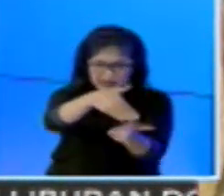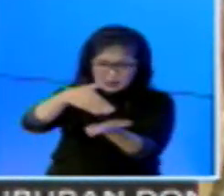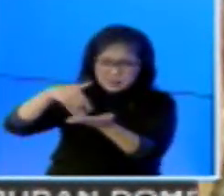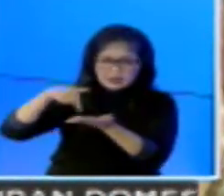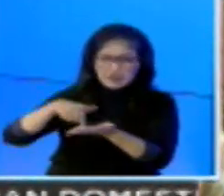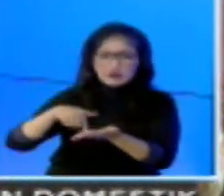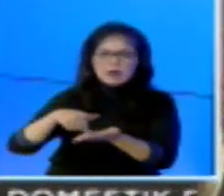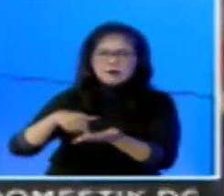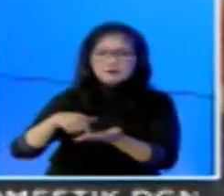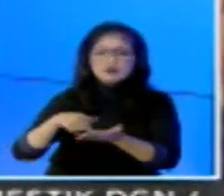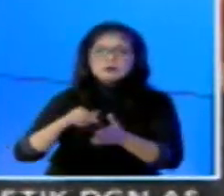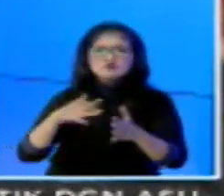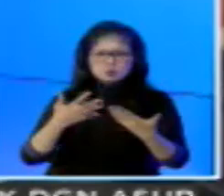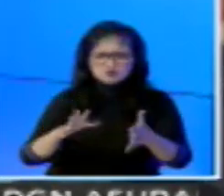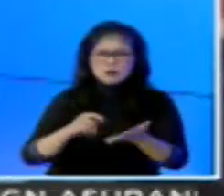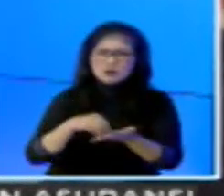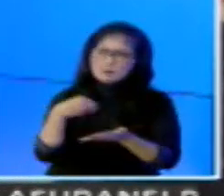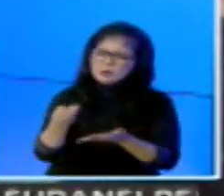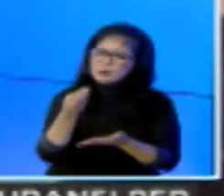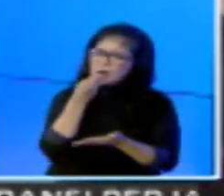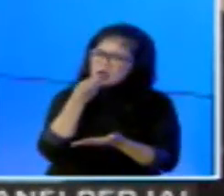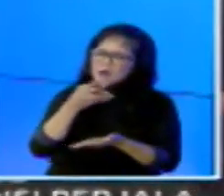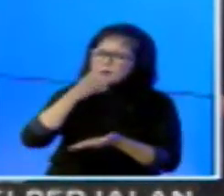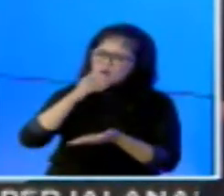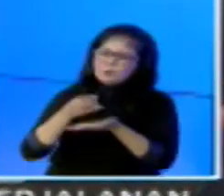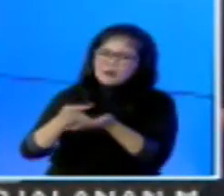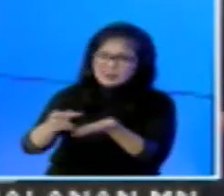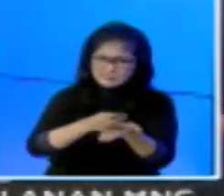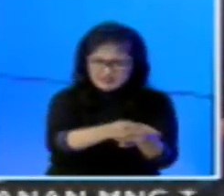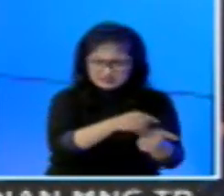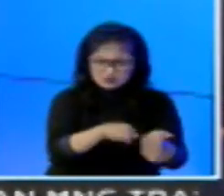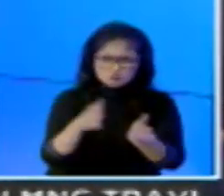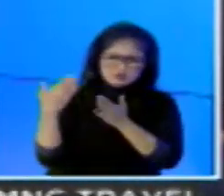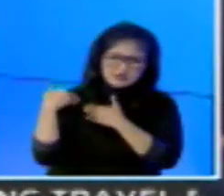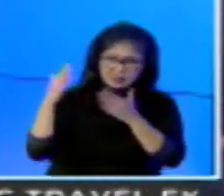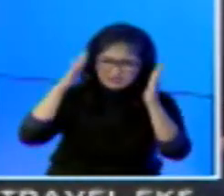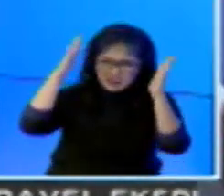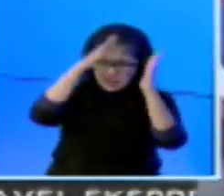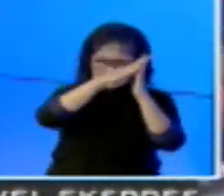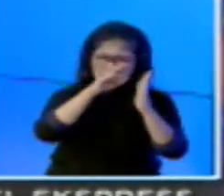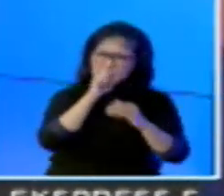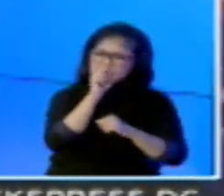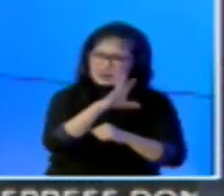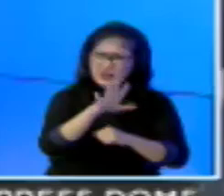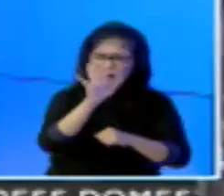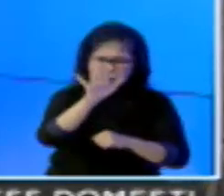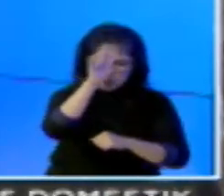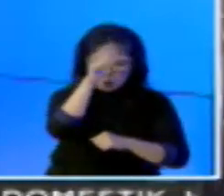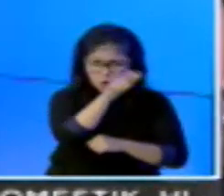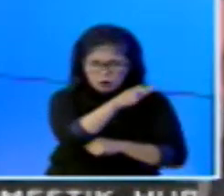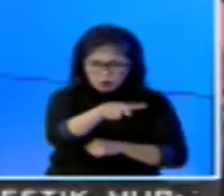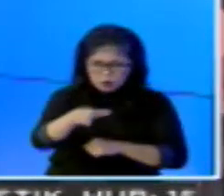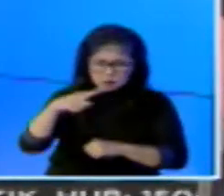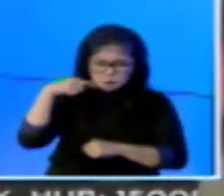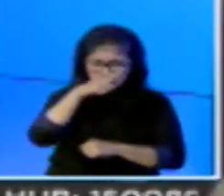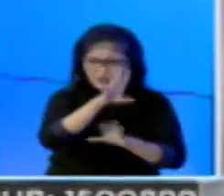Mereka juga langsung diberi makan dan minum. Pejabat Wali Kota Makassar Iqbal Suhaib menyatakan para pengungsi Wamena akan dievakuasi ke Asrama Haji